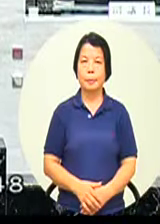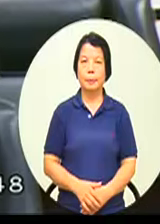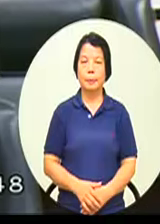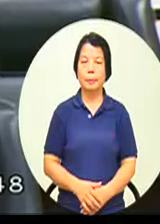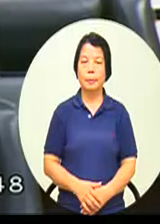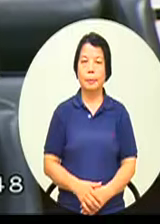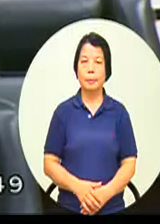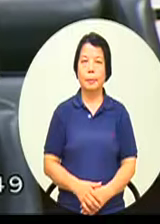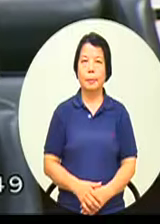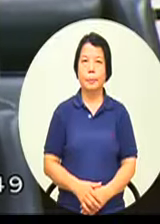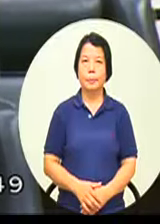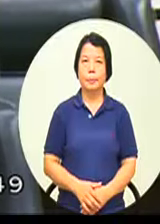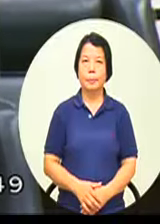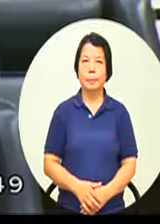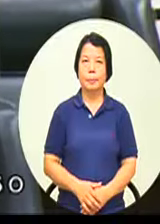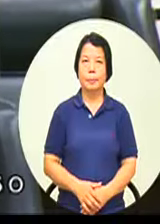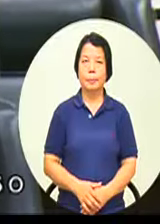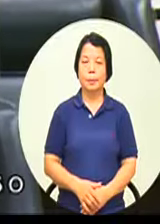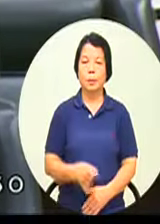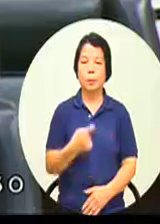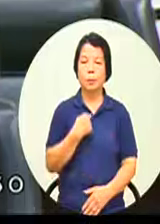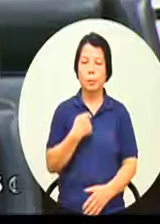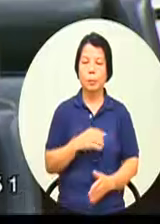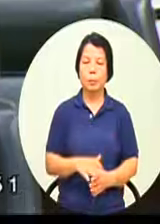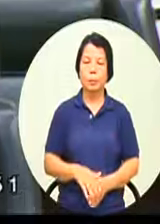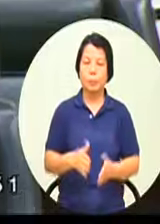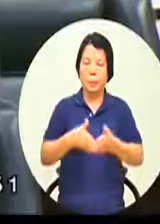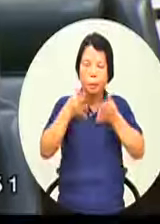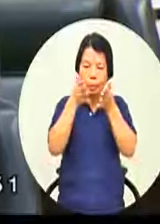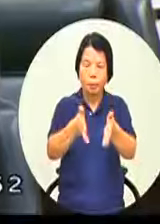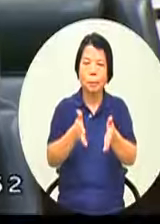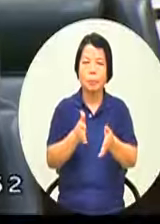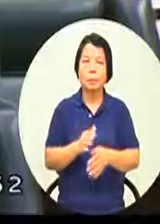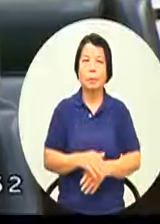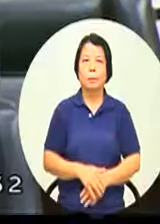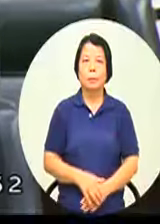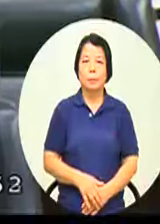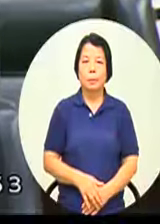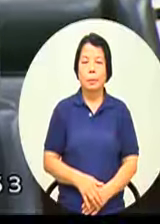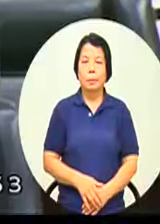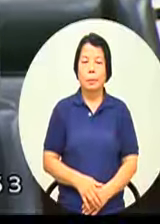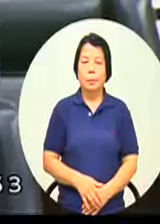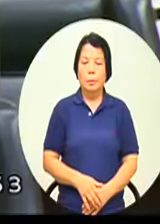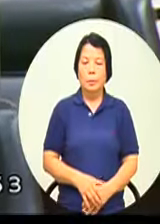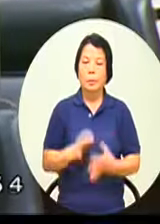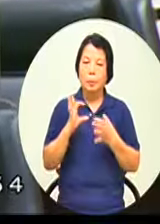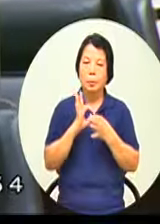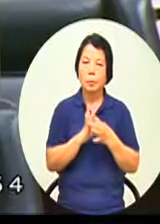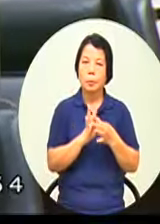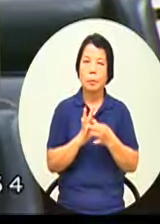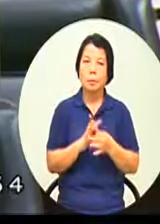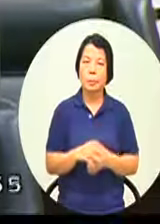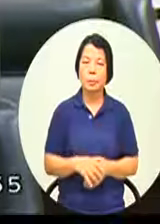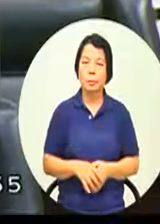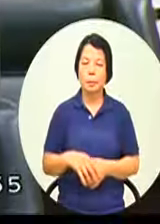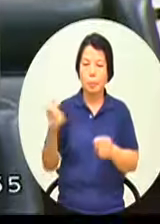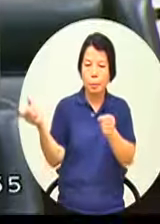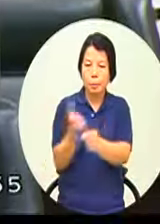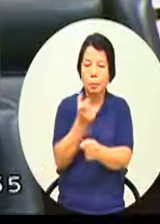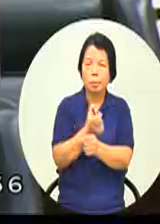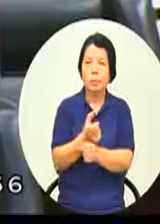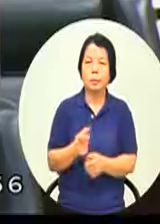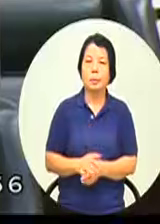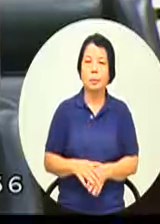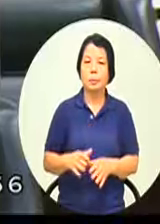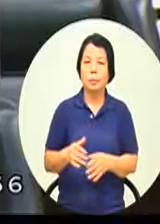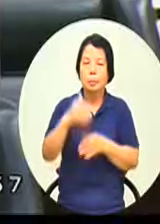感谢主席。那本席这边呢，要针对于我们有关于台风一来， 或是